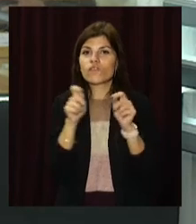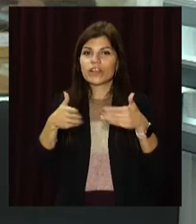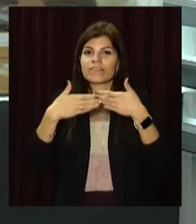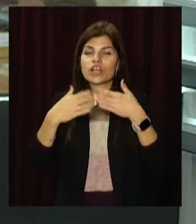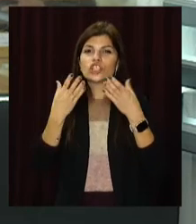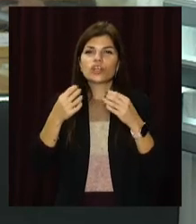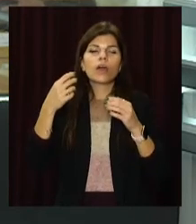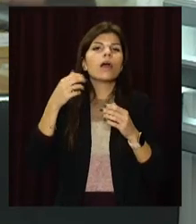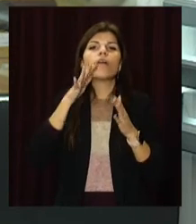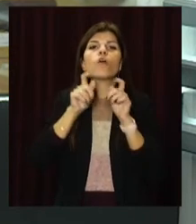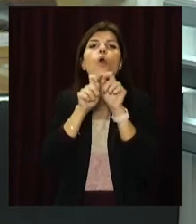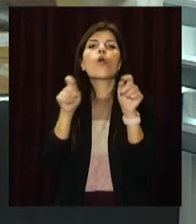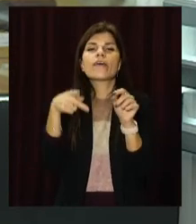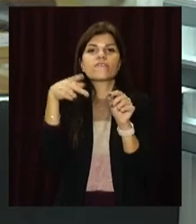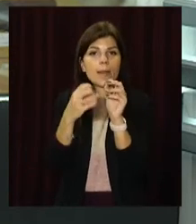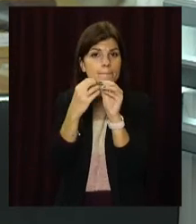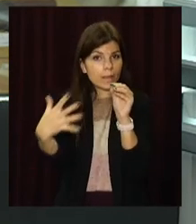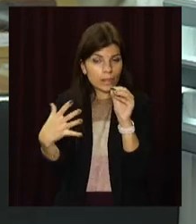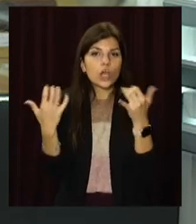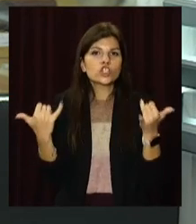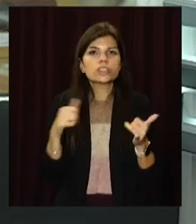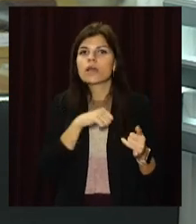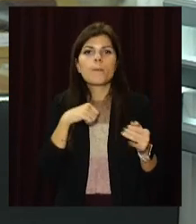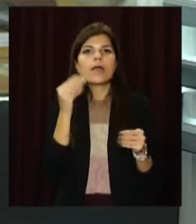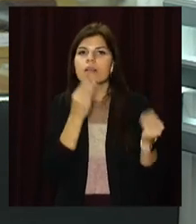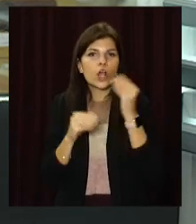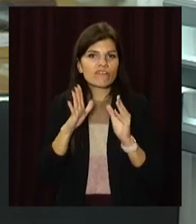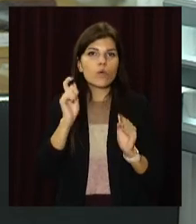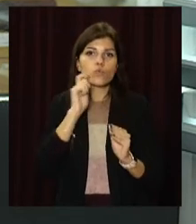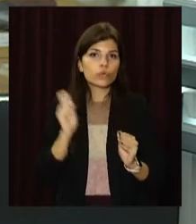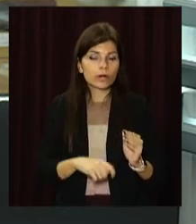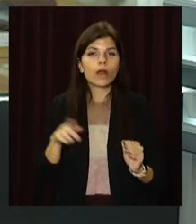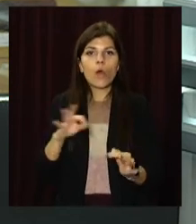у 2015-му, на сьогодні один з кращих в Україні.